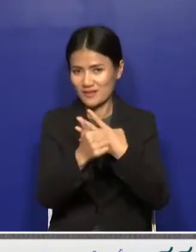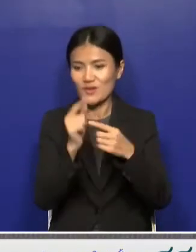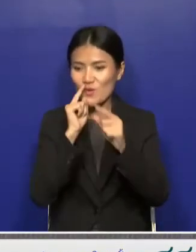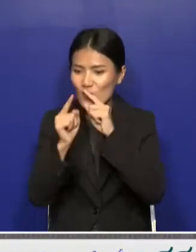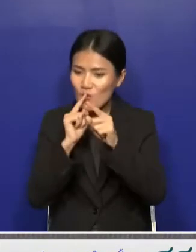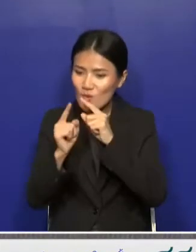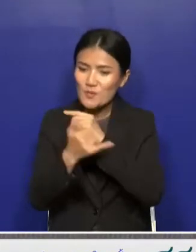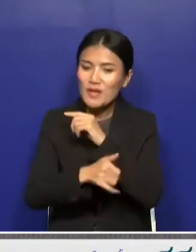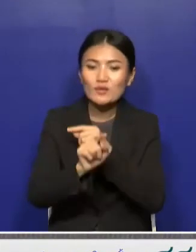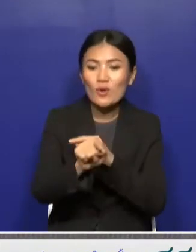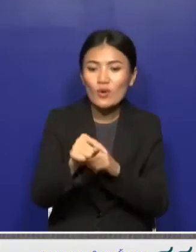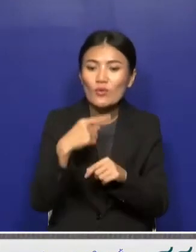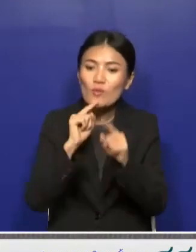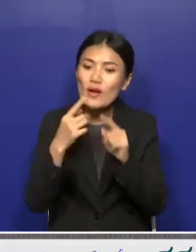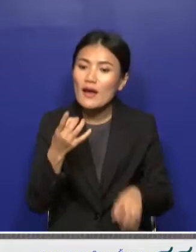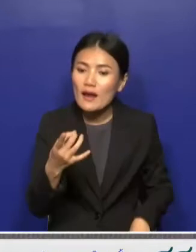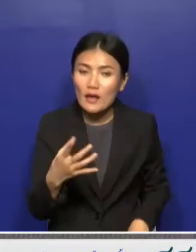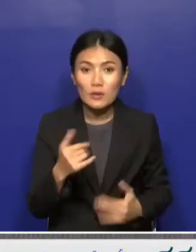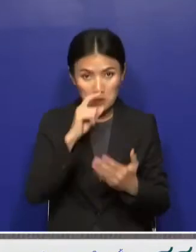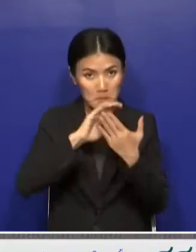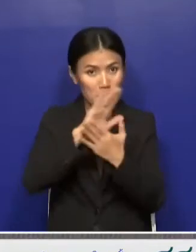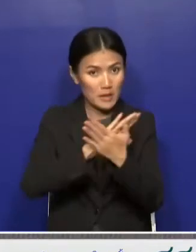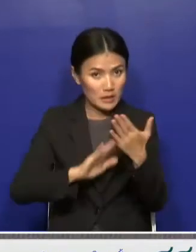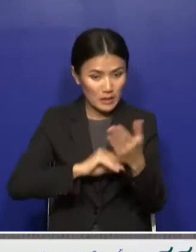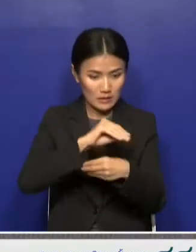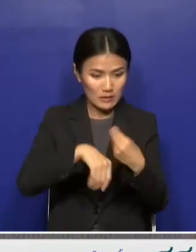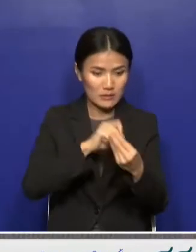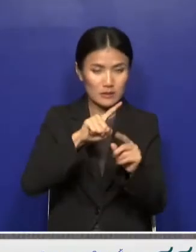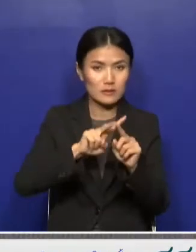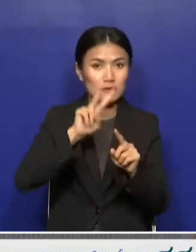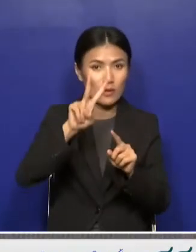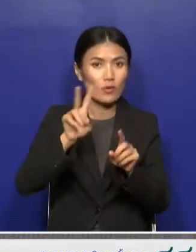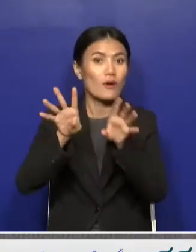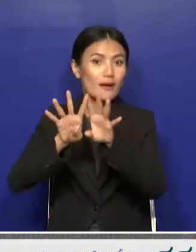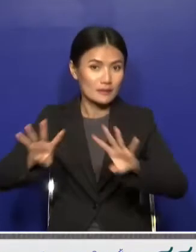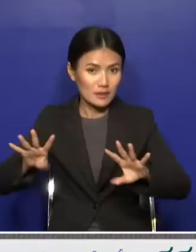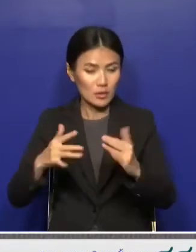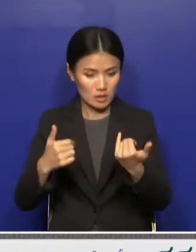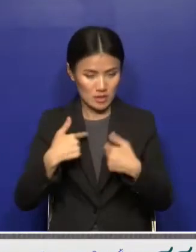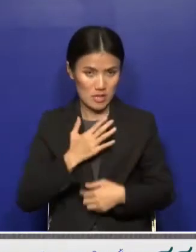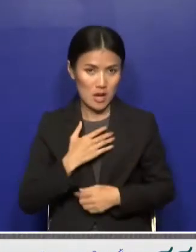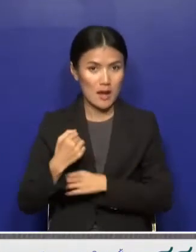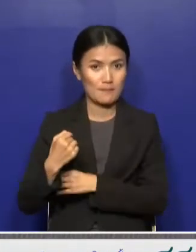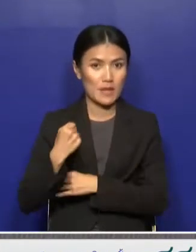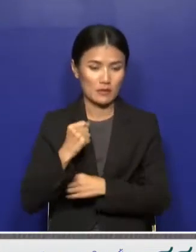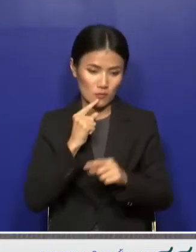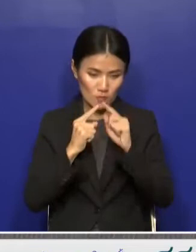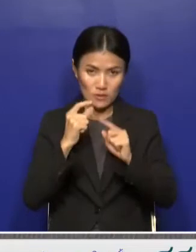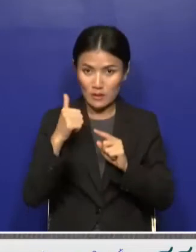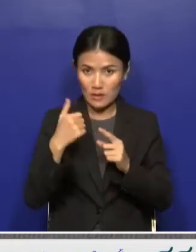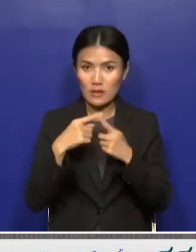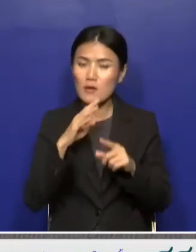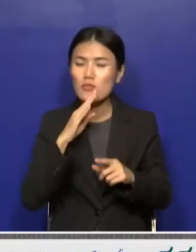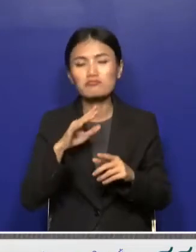าเราเป็นเศรษฐกิจอันดับ2ของอาเซียนณเวลานี้เรามีอำนาจต่อรองนะครับแต่ถ้าเราปล่อยเวลาให้เนิ่นนาน